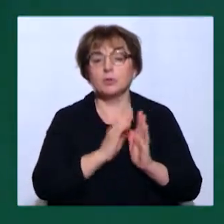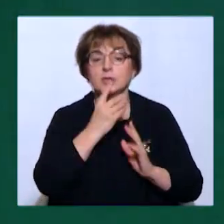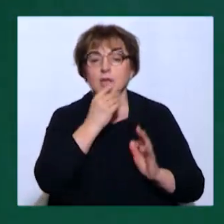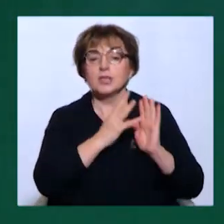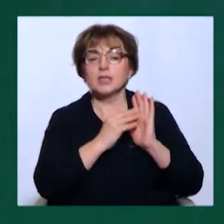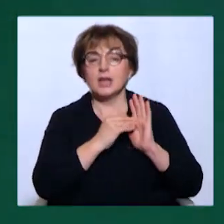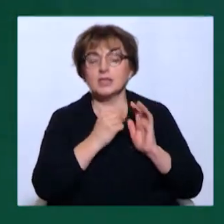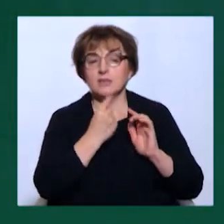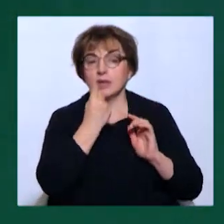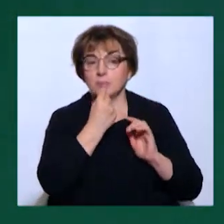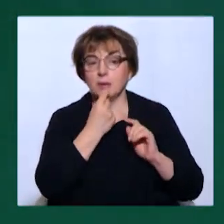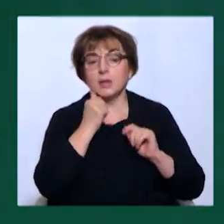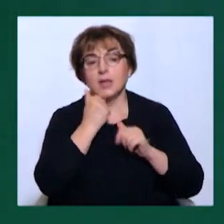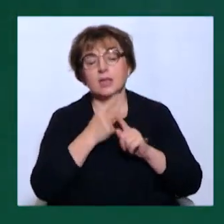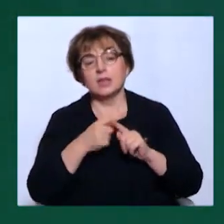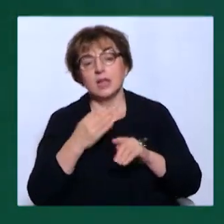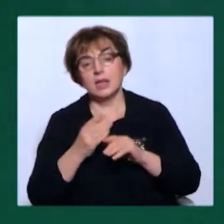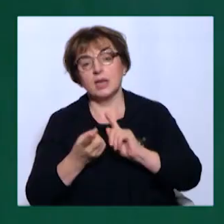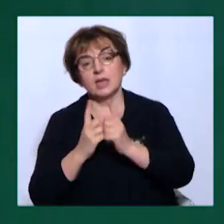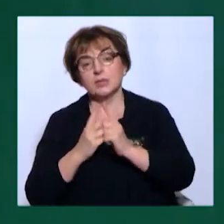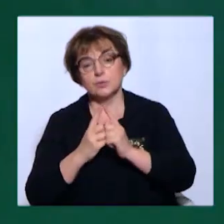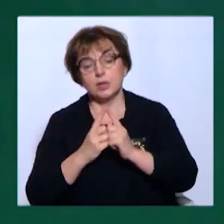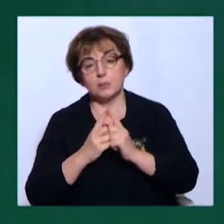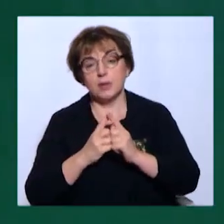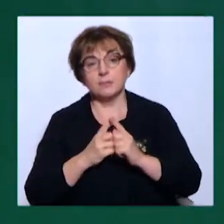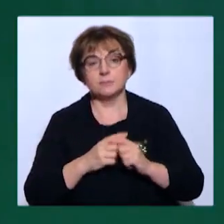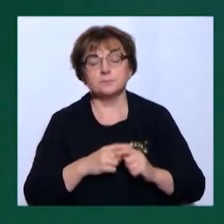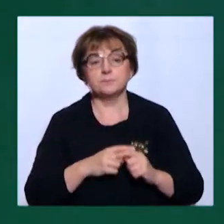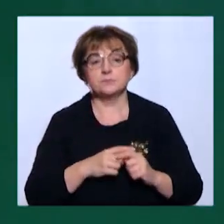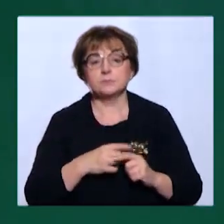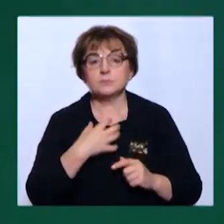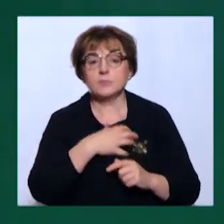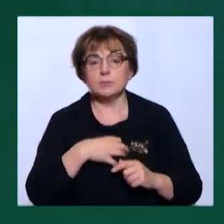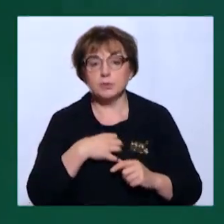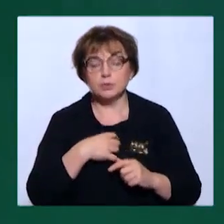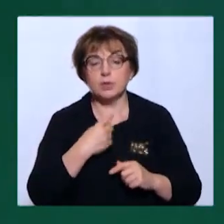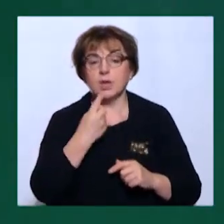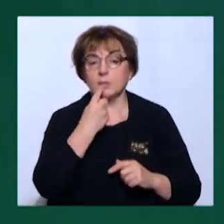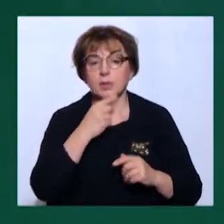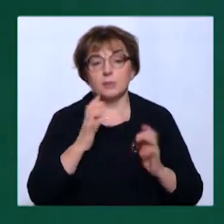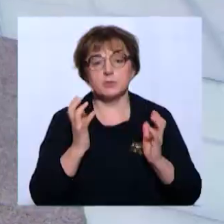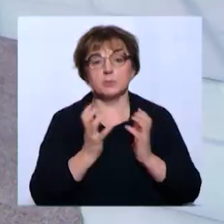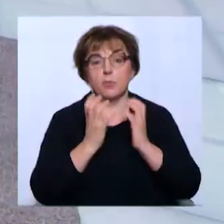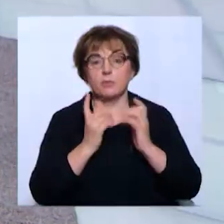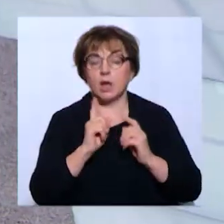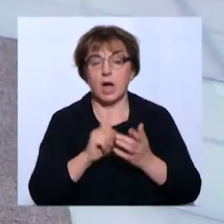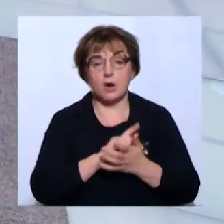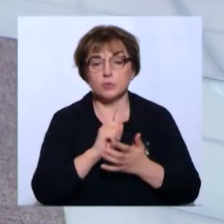ძირითადი კბილებით იცვლება. და მნიშვნელოვანია ვიცოდეთ კბილების მოვლა, აუცილებელია,